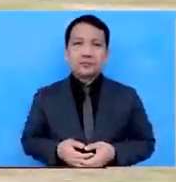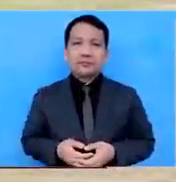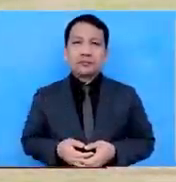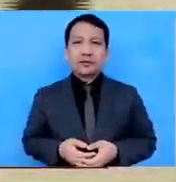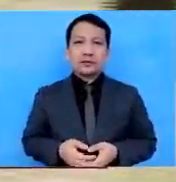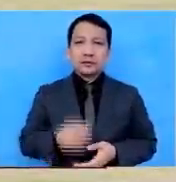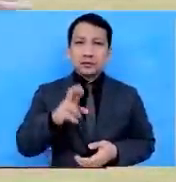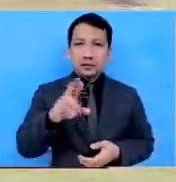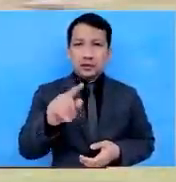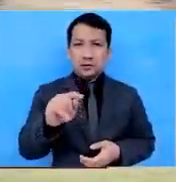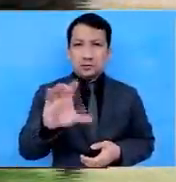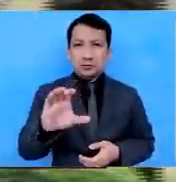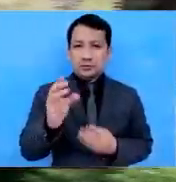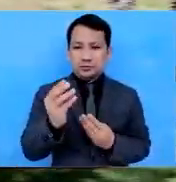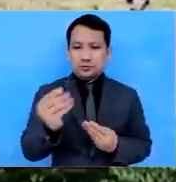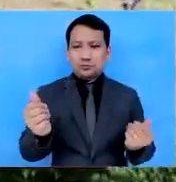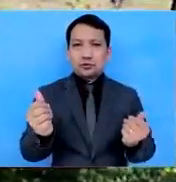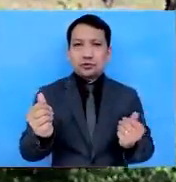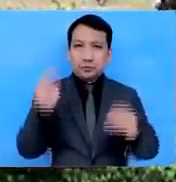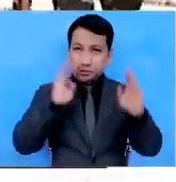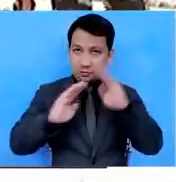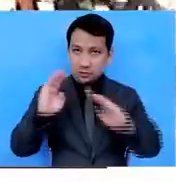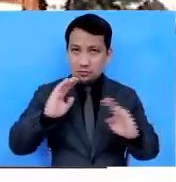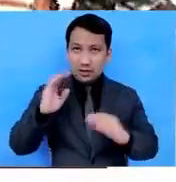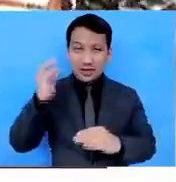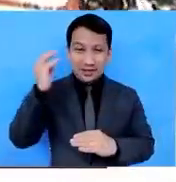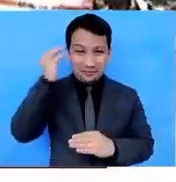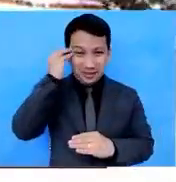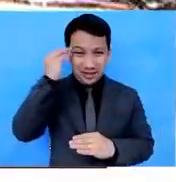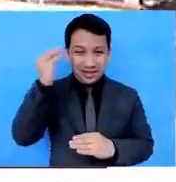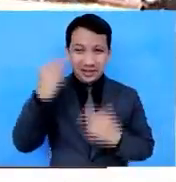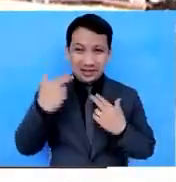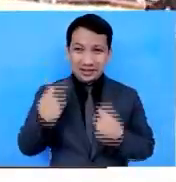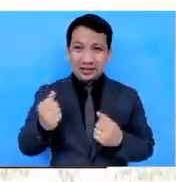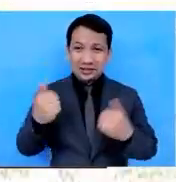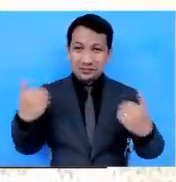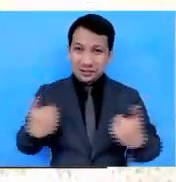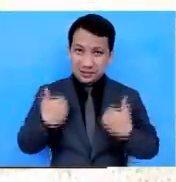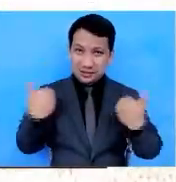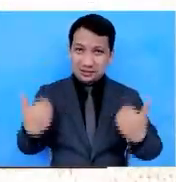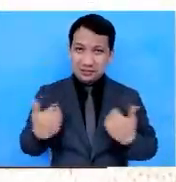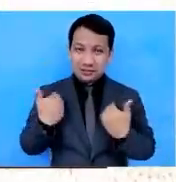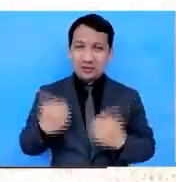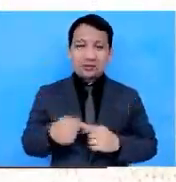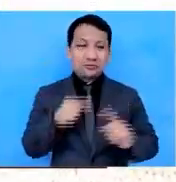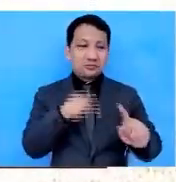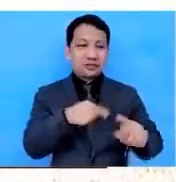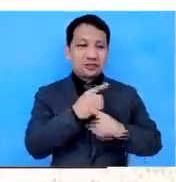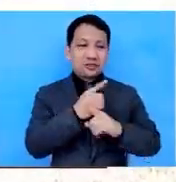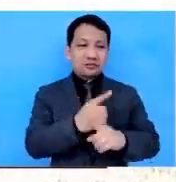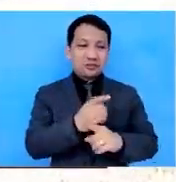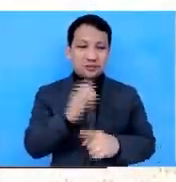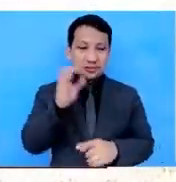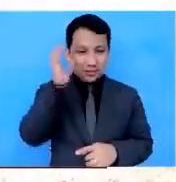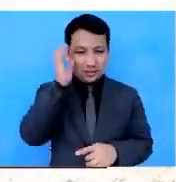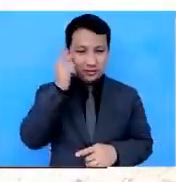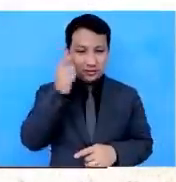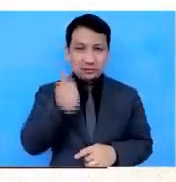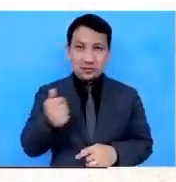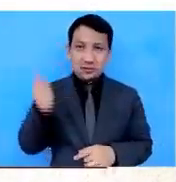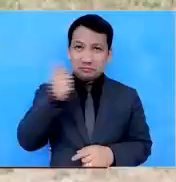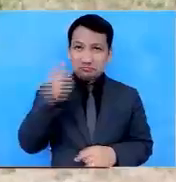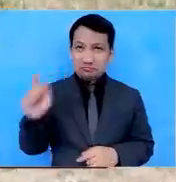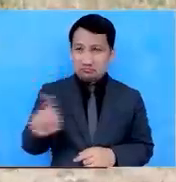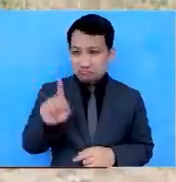ROTC na nga ba ang solusyon sa problema sa mental health ng ilang mga kabataan? Kung si Defense Secretary Carlito Galvez Jr. ang